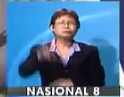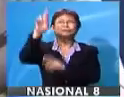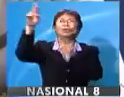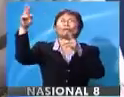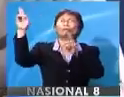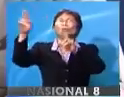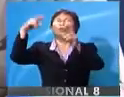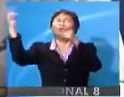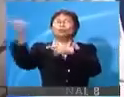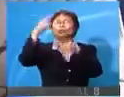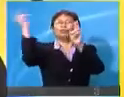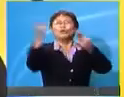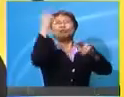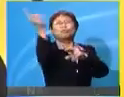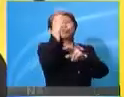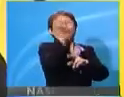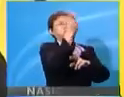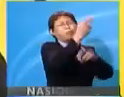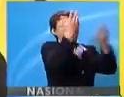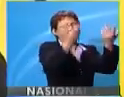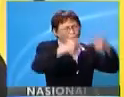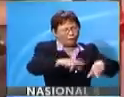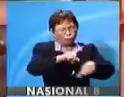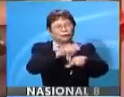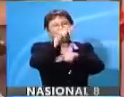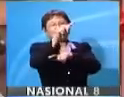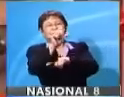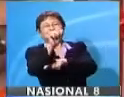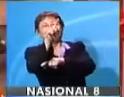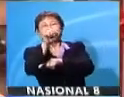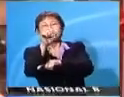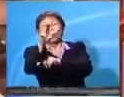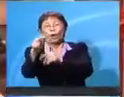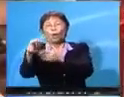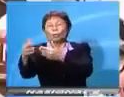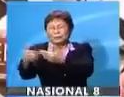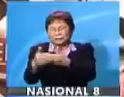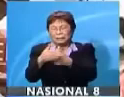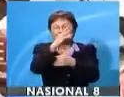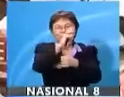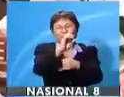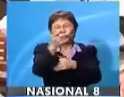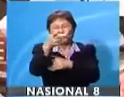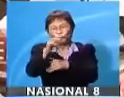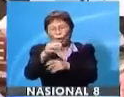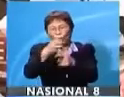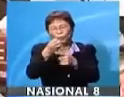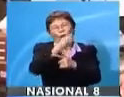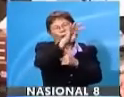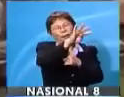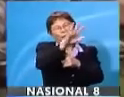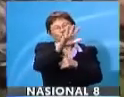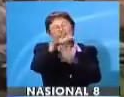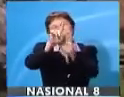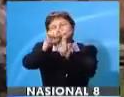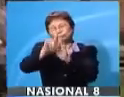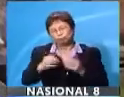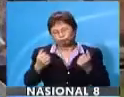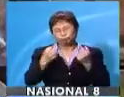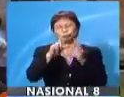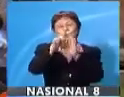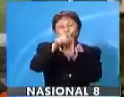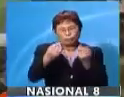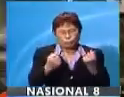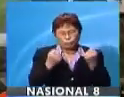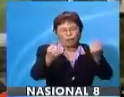Ribut itu dianggap terburuk pernah berlaku di daerah Tatau yang terletak 60 km atau 45 minit perjalanan darat dari